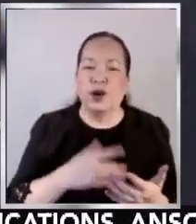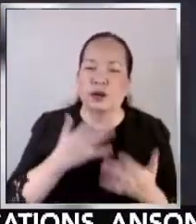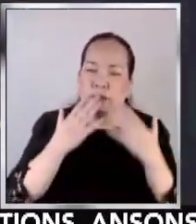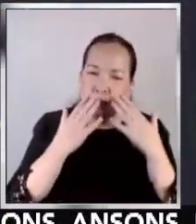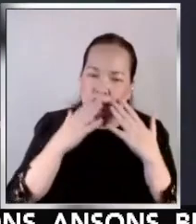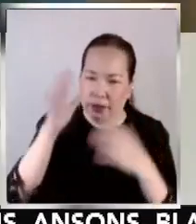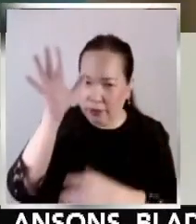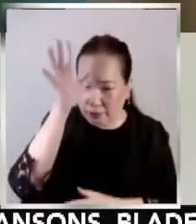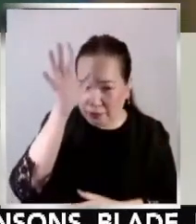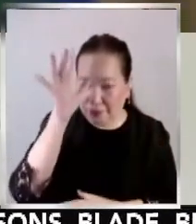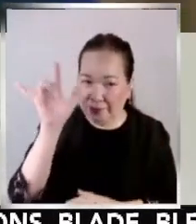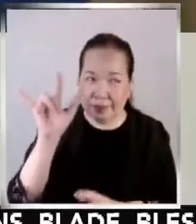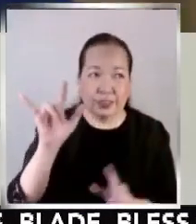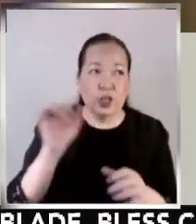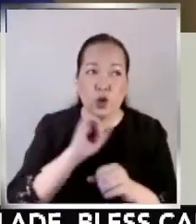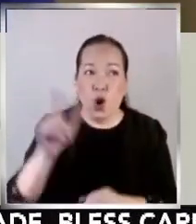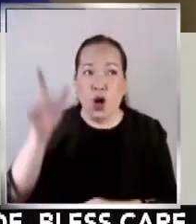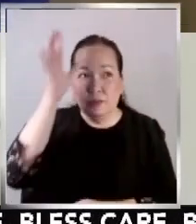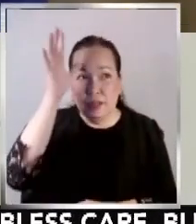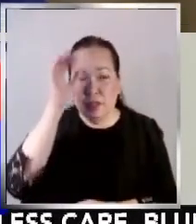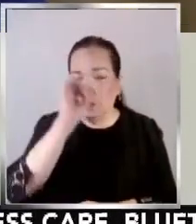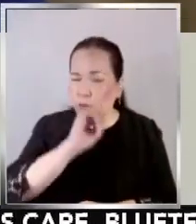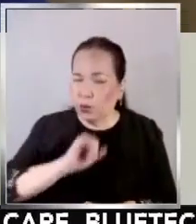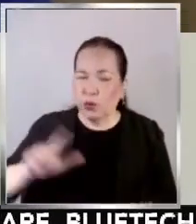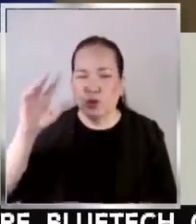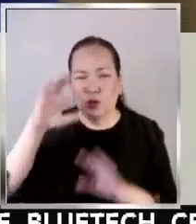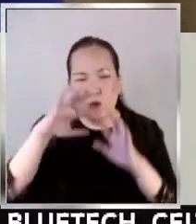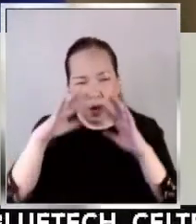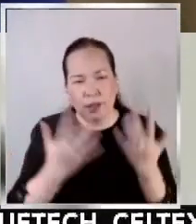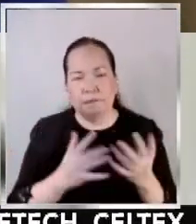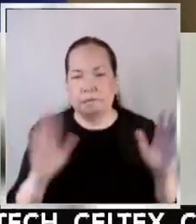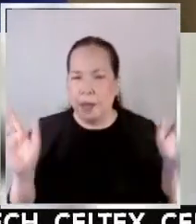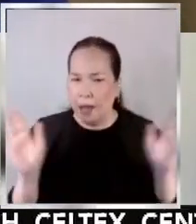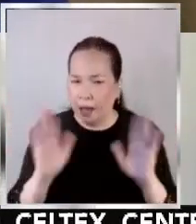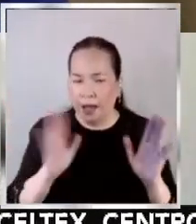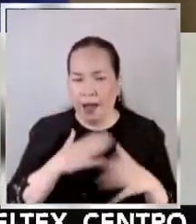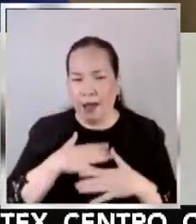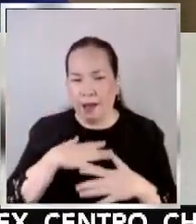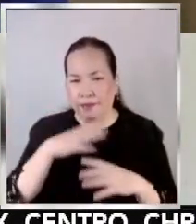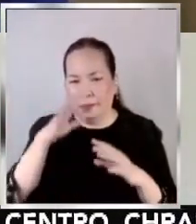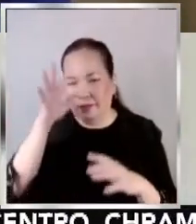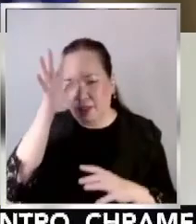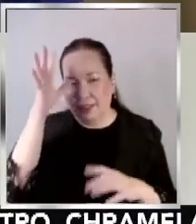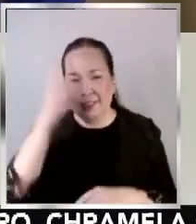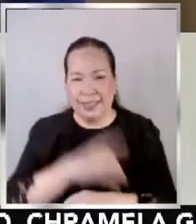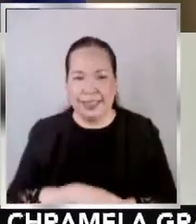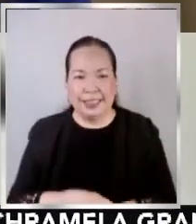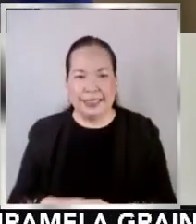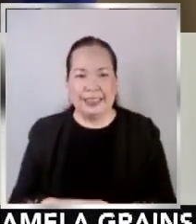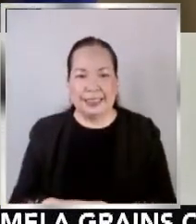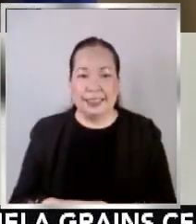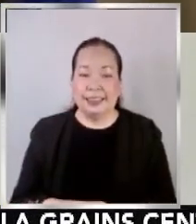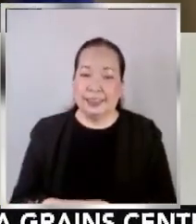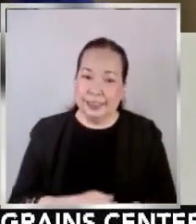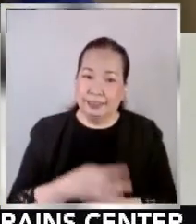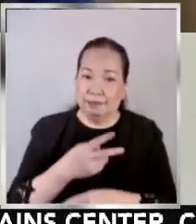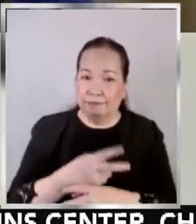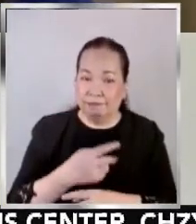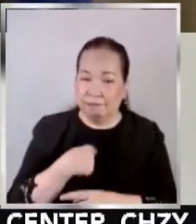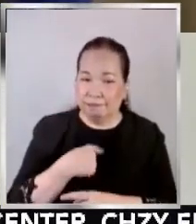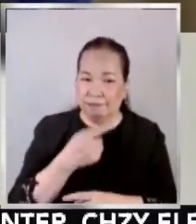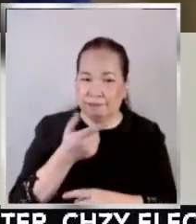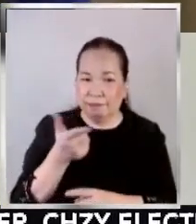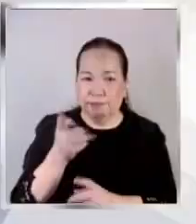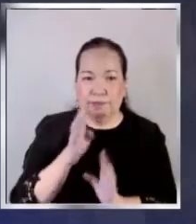sa buong mundo. Para sa GMA Integrated News, Katrina Son, nakatutok 24 oras.